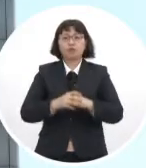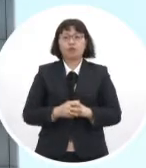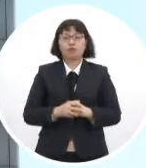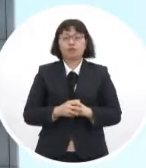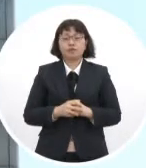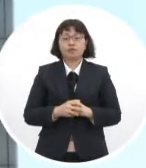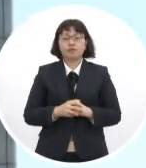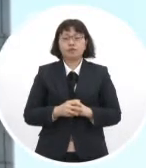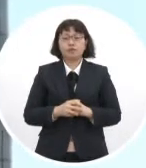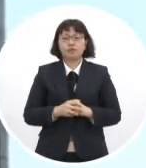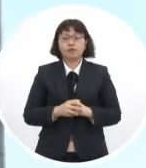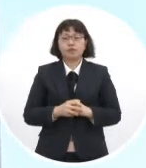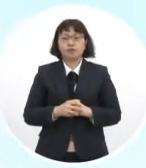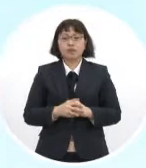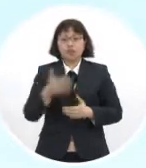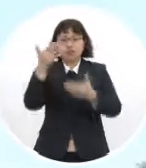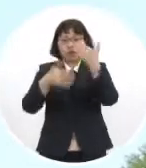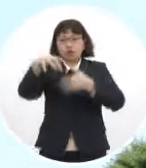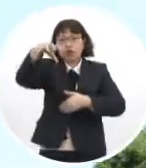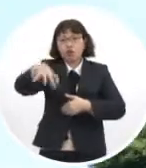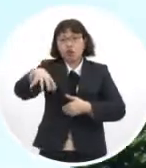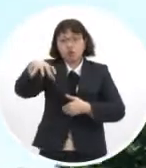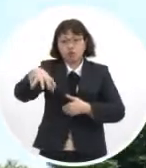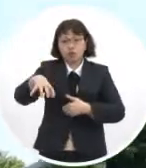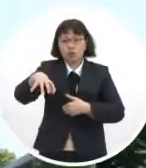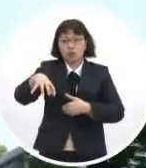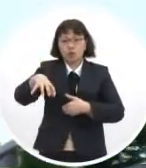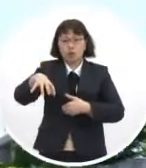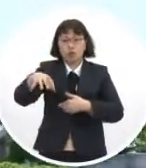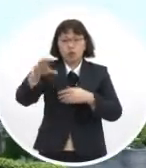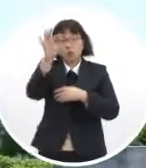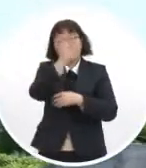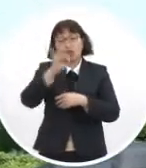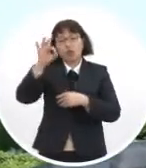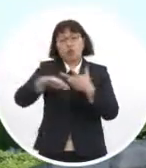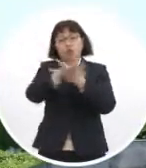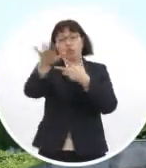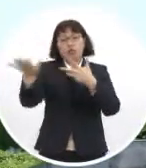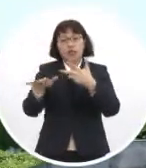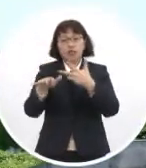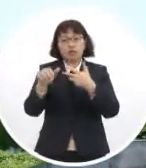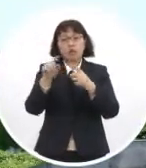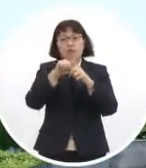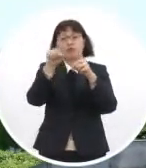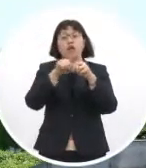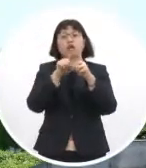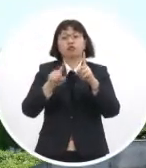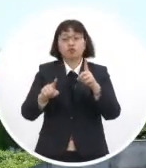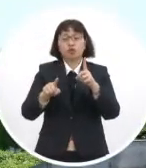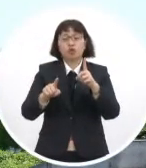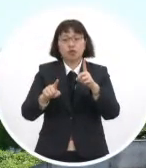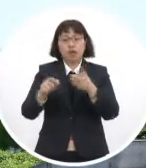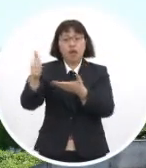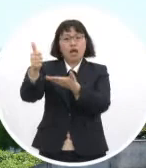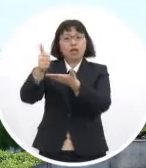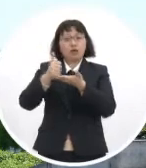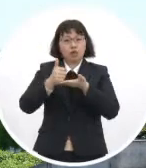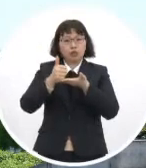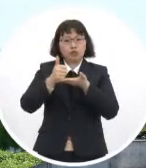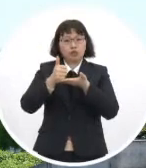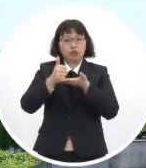撮影場所を観光資源として PR することで観光客の誘致に取り組んでいくよ。